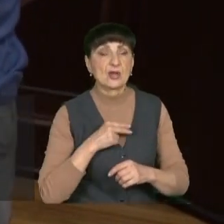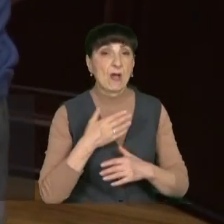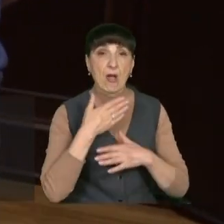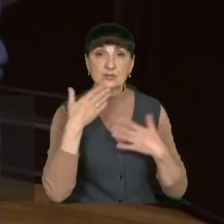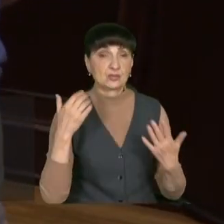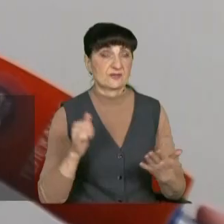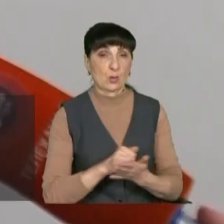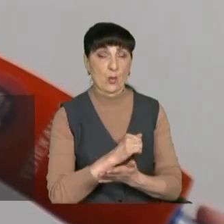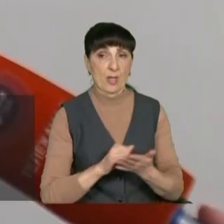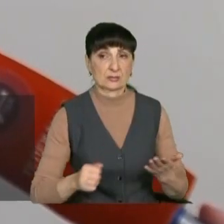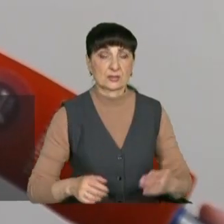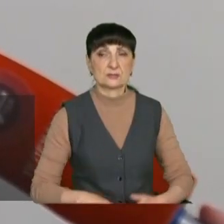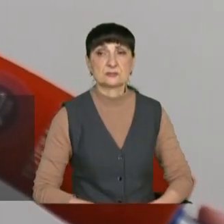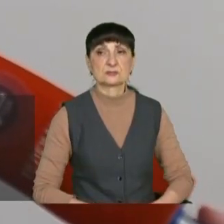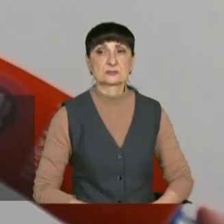отсутствуют документы.